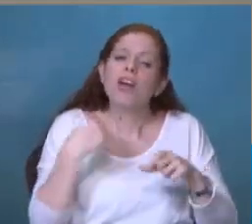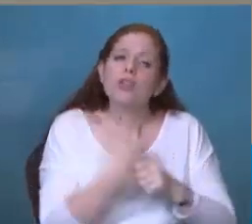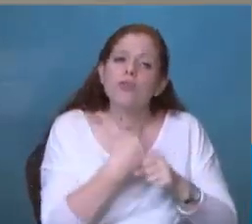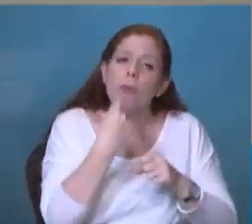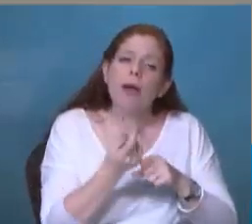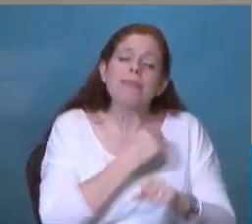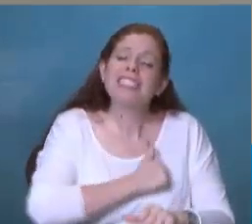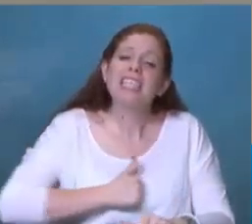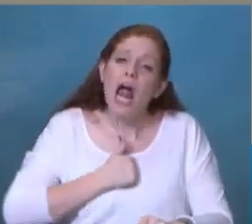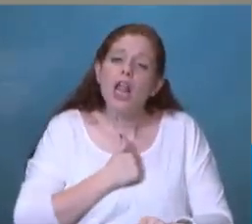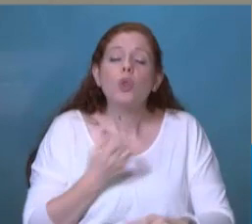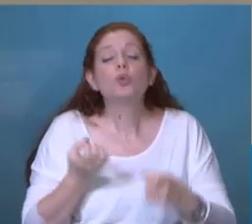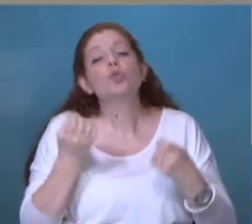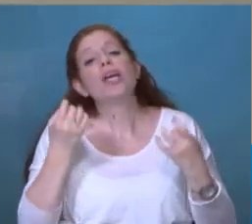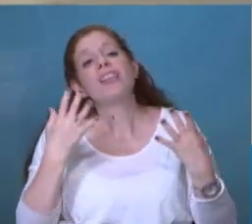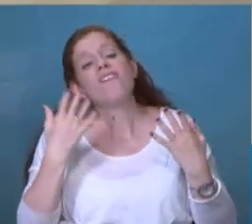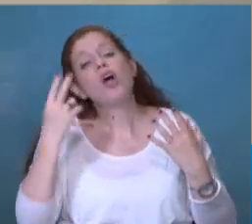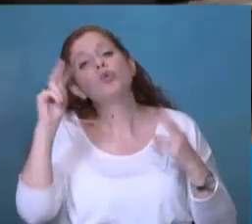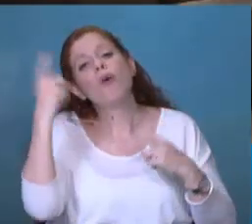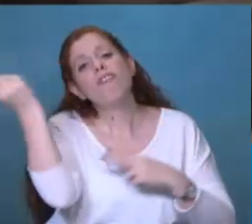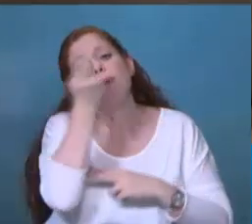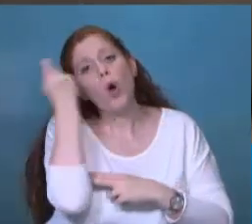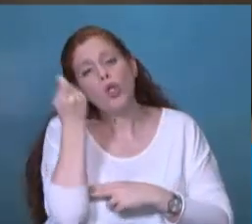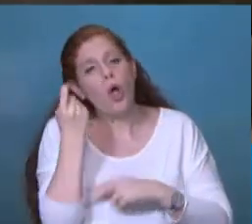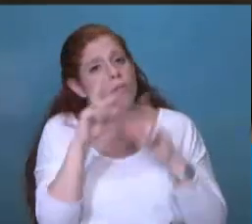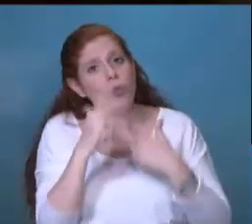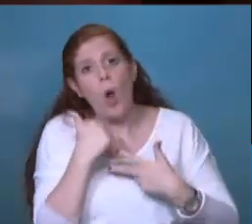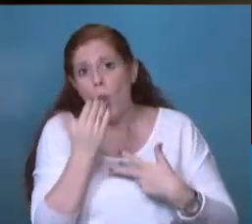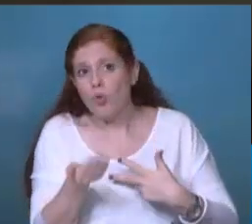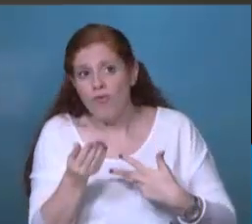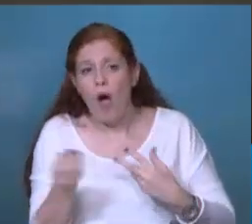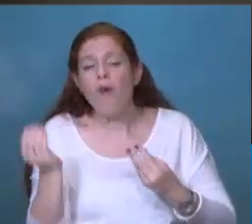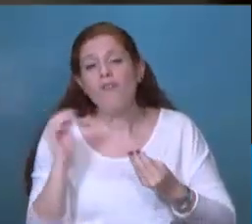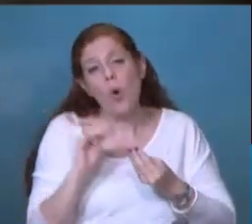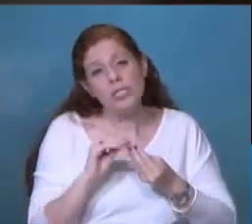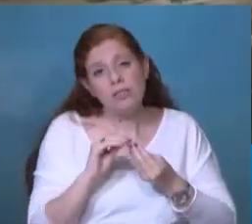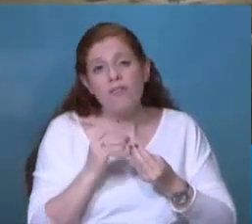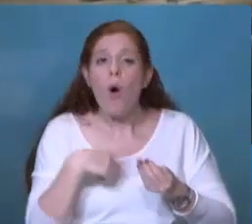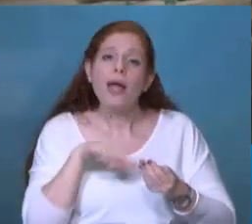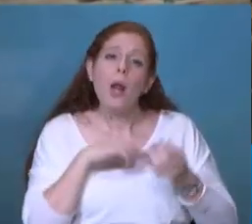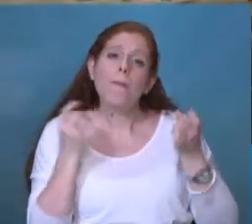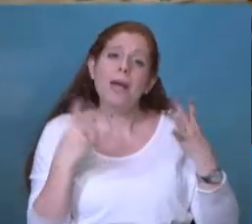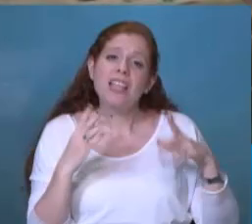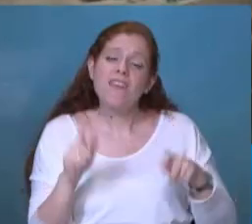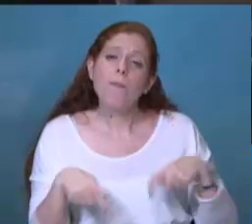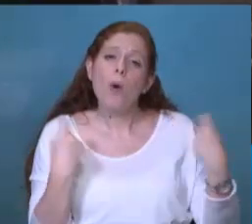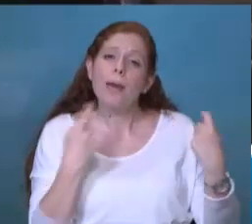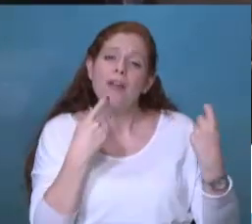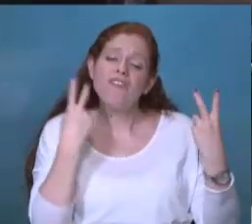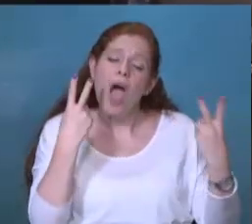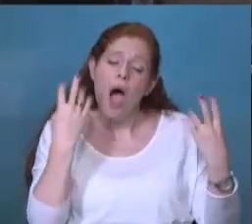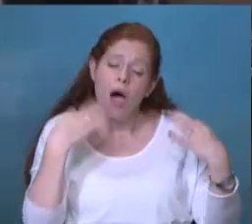לנו שטבע מככבת שוב בכותרות בהיבט שלילי, והוסיפו הקיצה, אנו בטבע מחונכים לפי ערכים וקוד